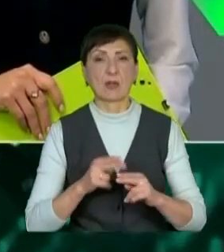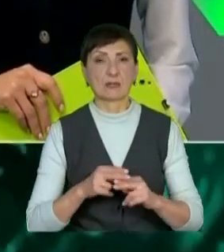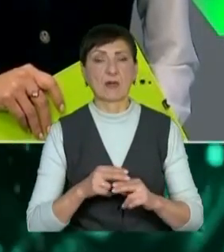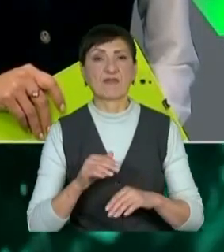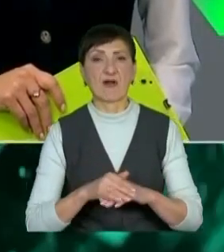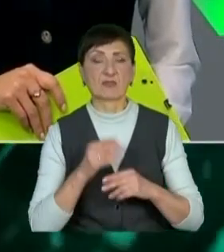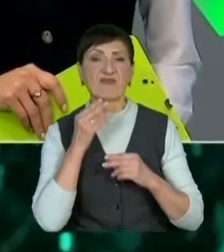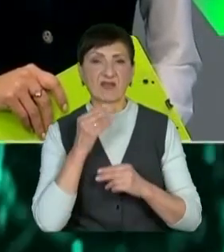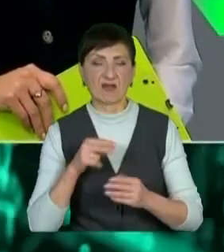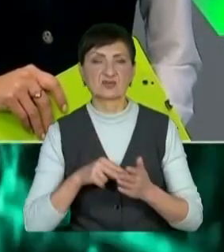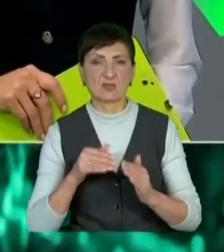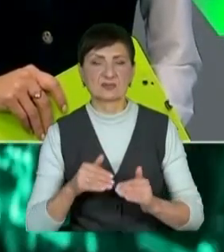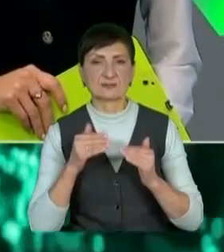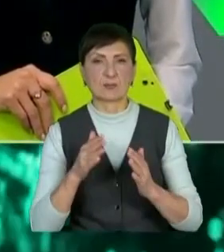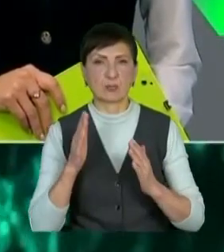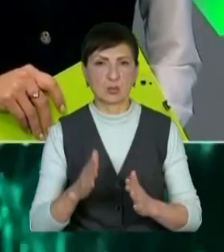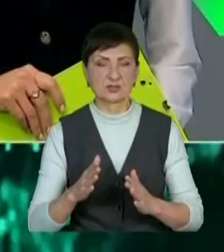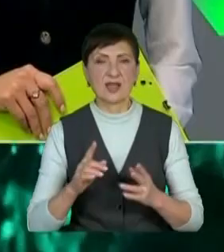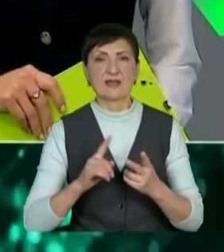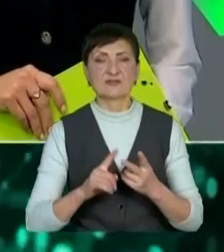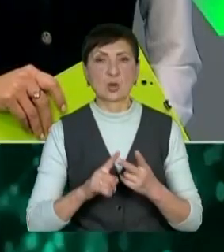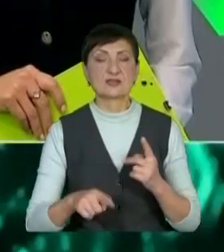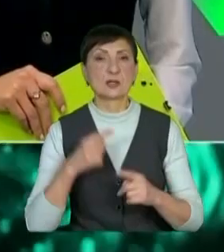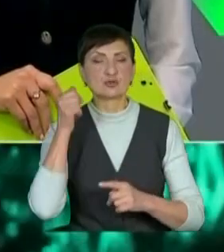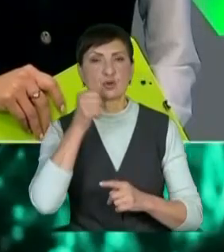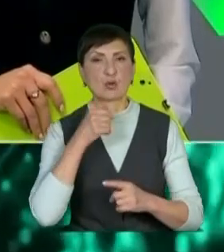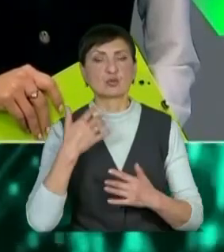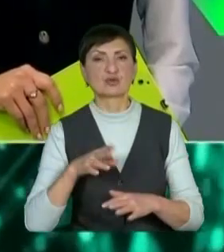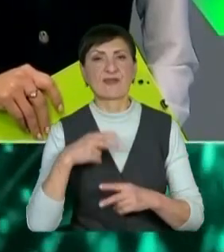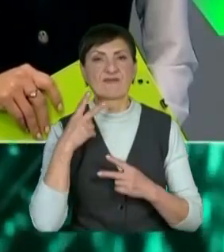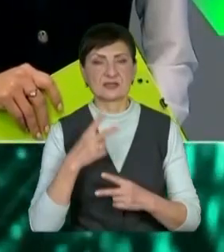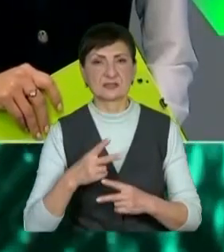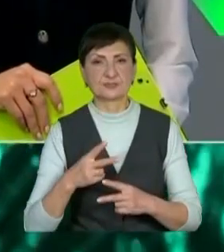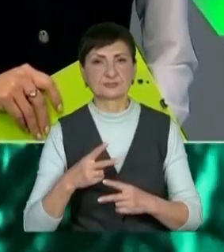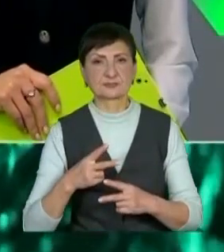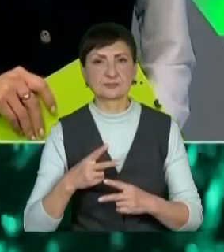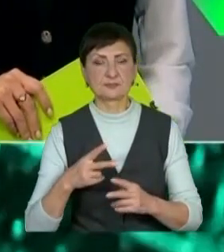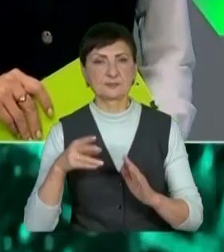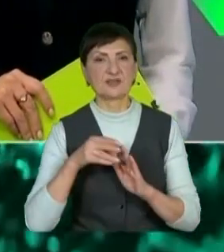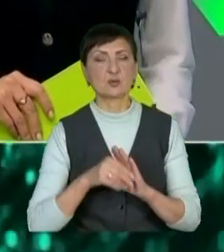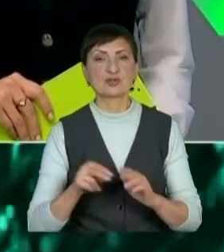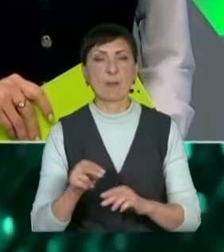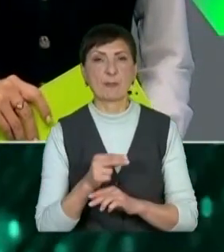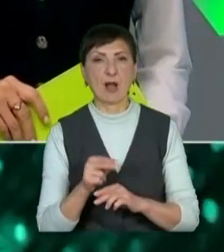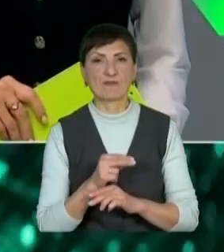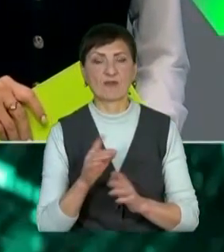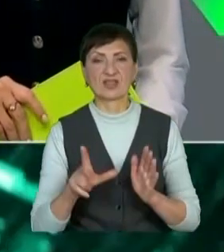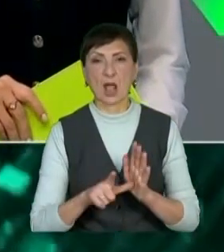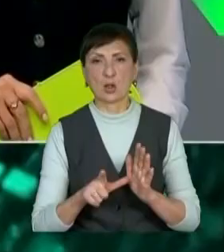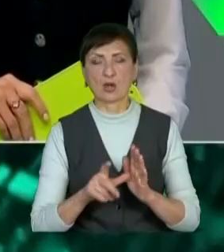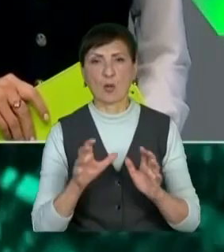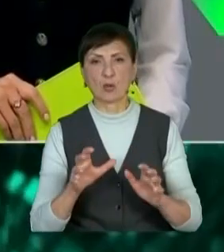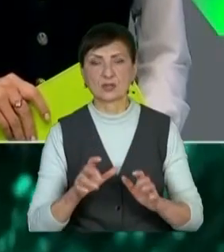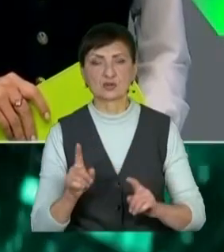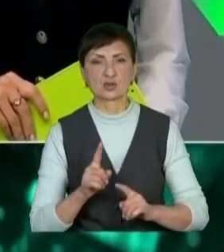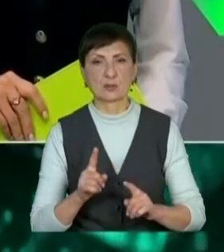который повлияет на рост недвижимости. И второе, со следующего года уже я видел, включили поправку в налоговый кодекс о том,